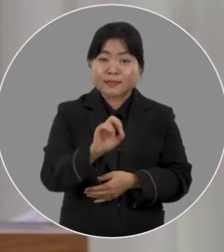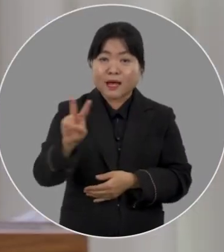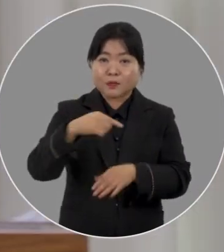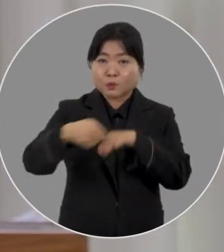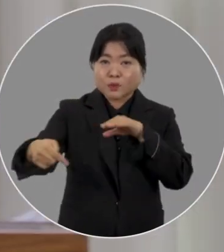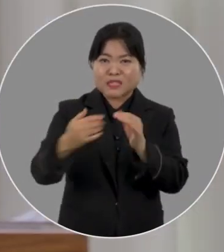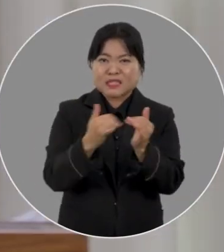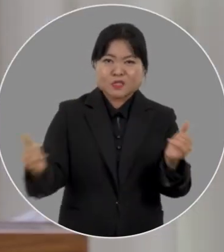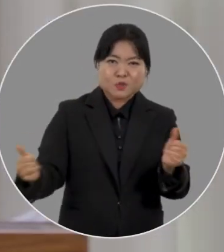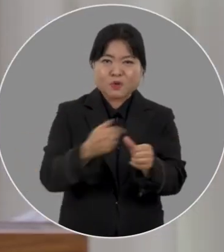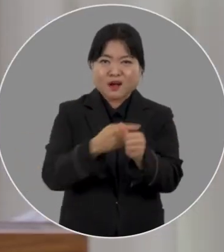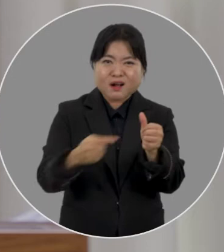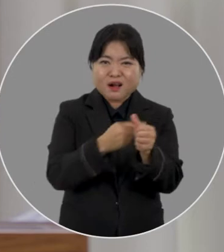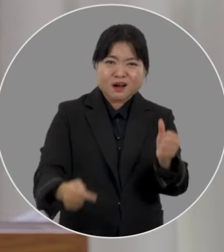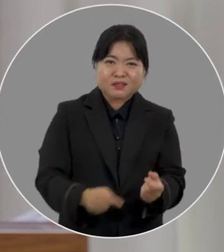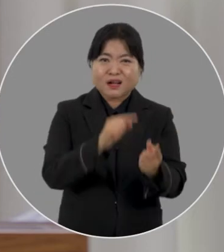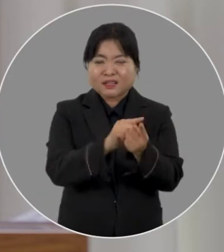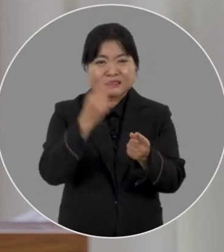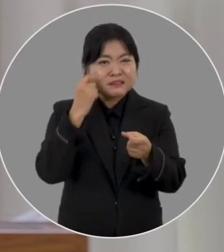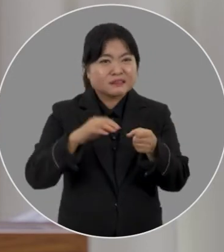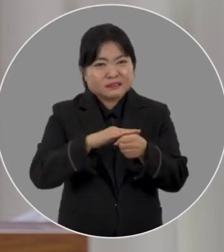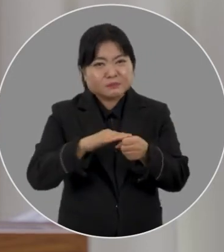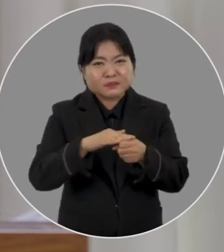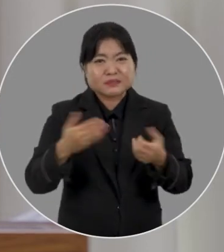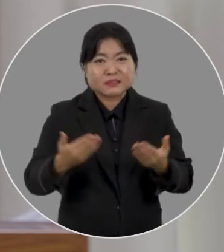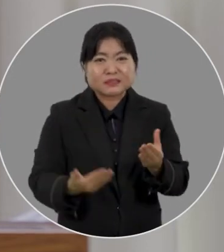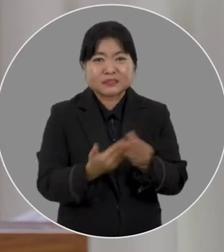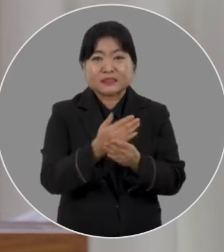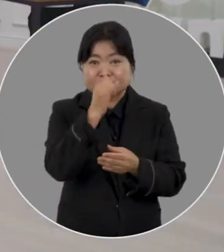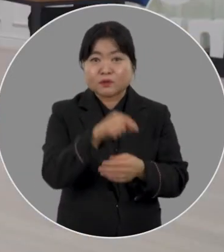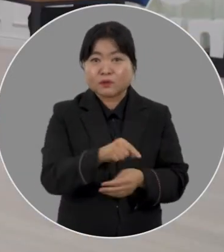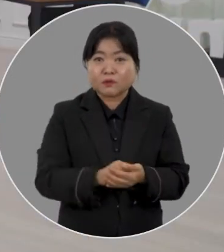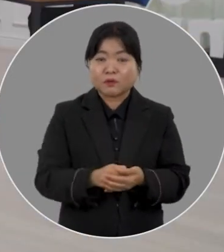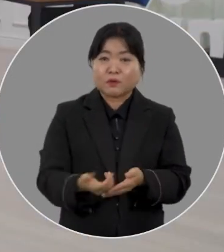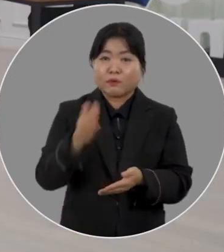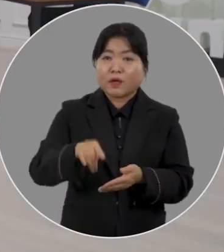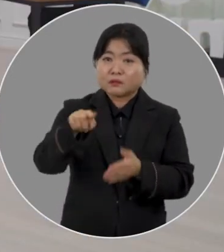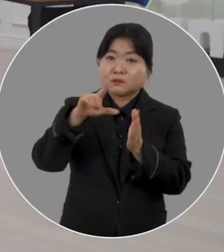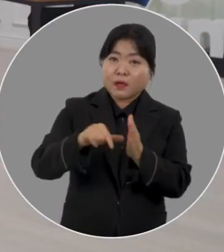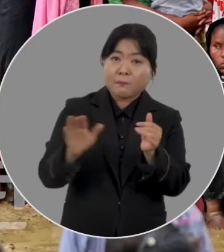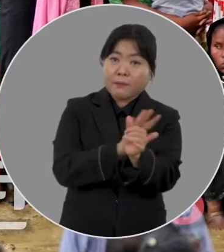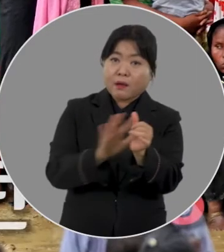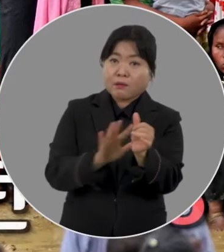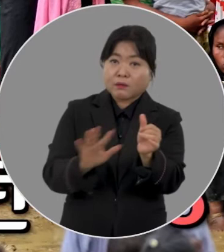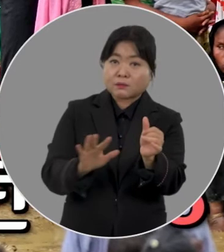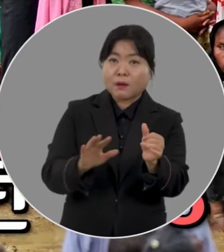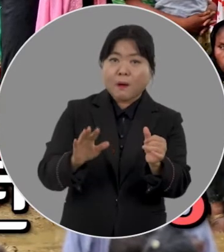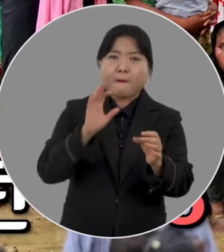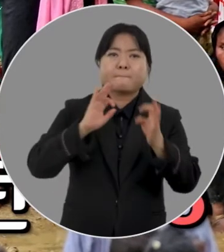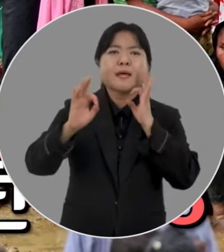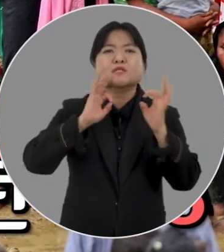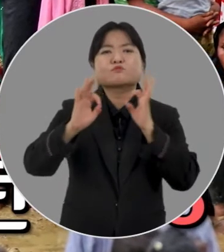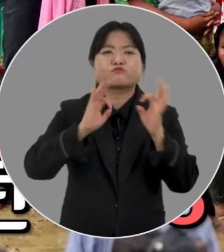인종 학살을 당한 그런 슬픈 일이 있었어요. 근데 그때 그 배경 이면에 페이스북이 되게